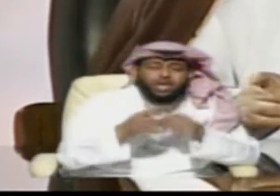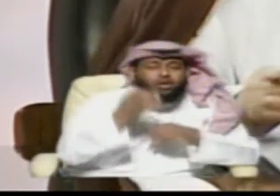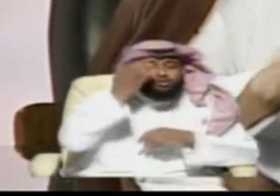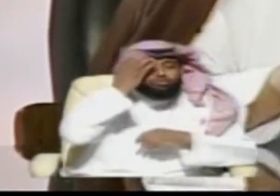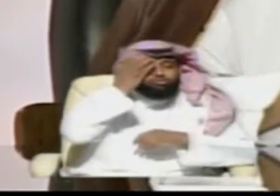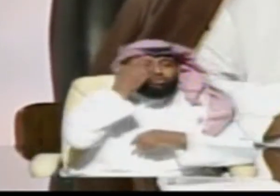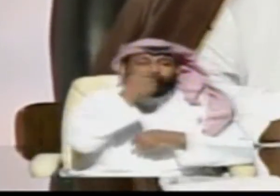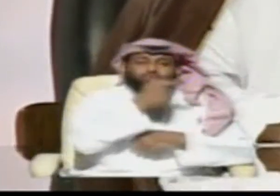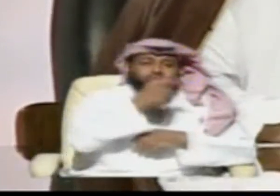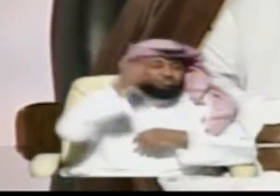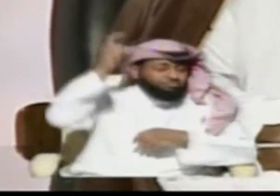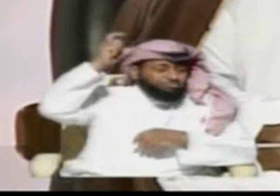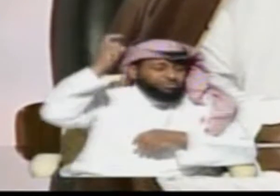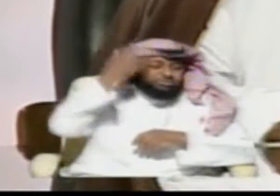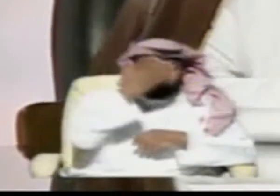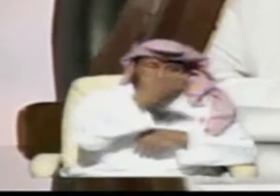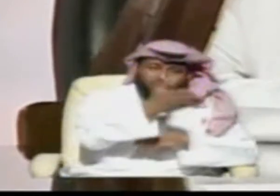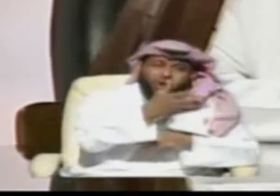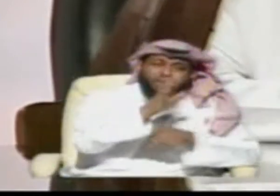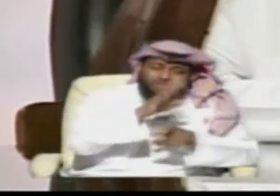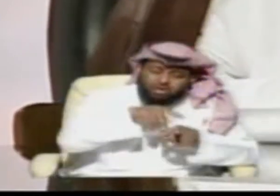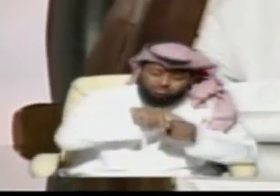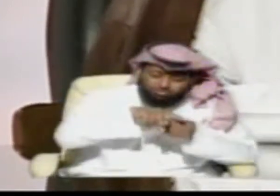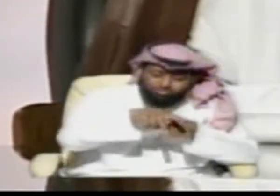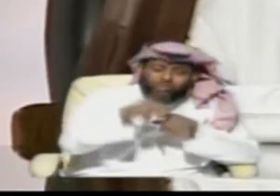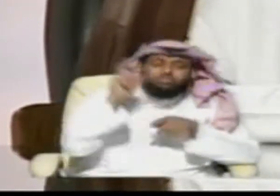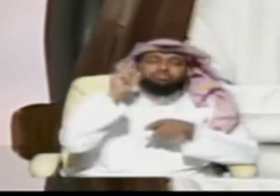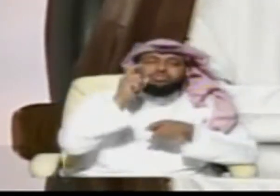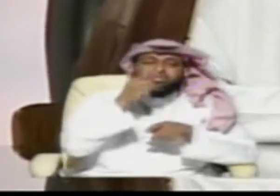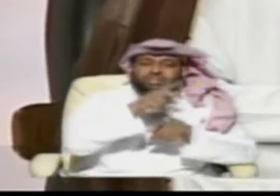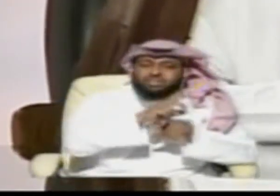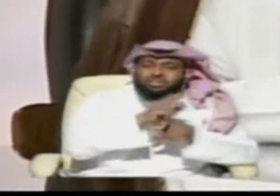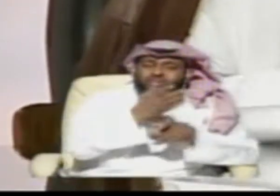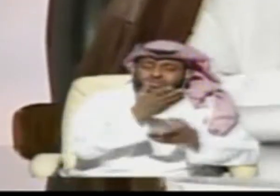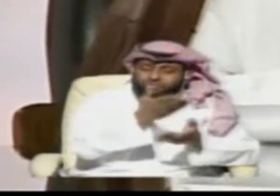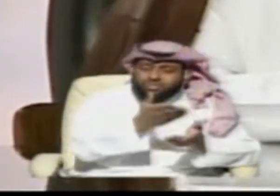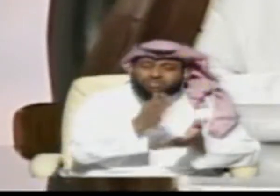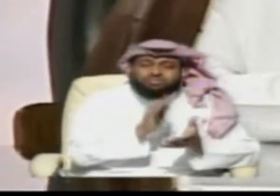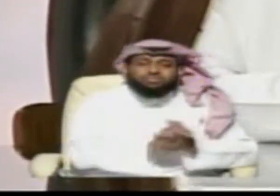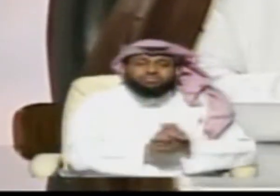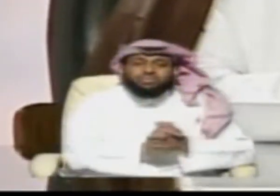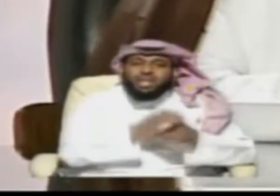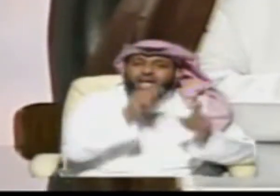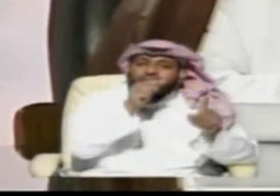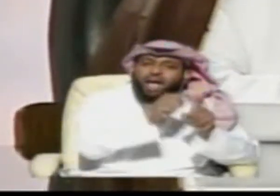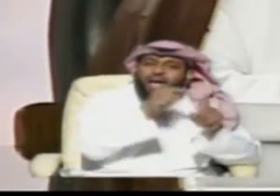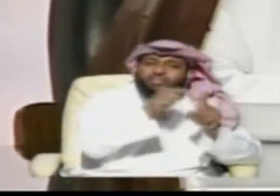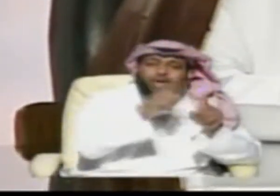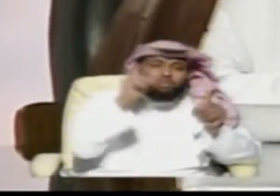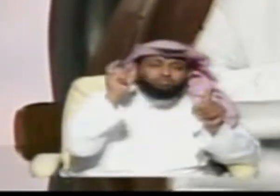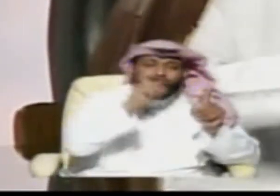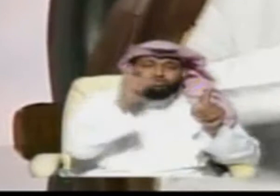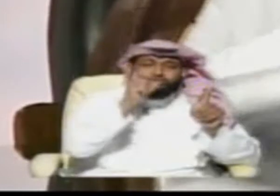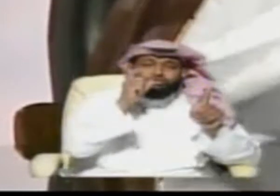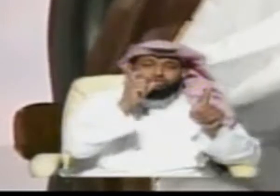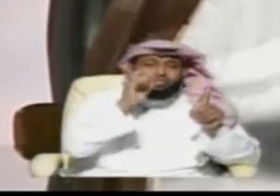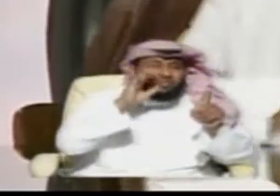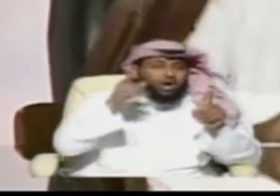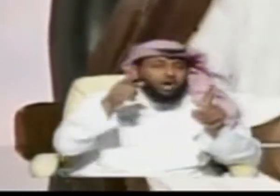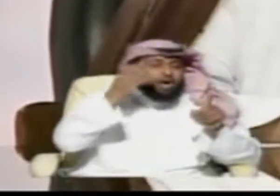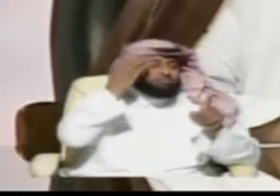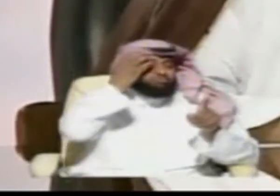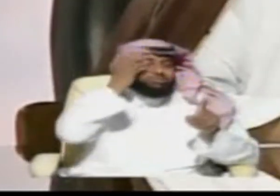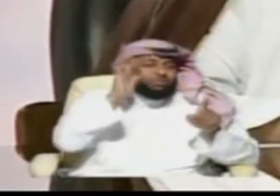المعادون قبل الموافقون في العرق، الموافقون في الوطن، الموافقون في الجنس، فضلا